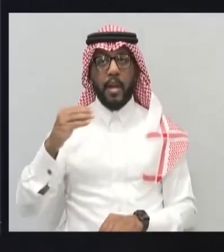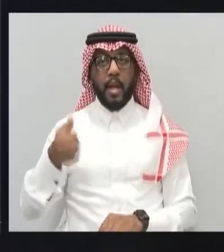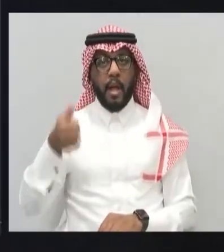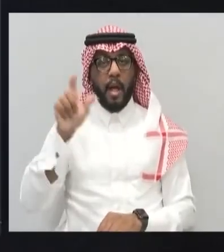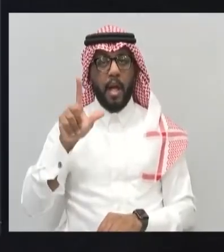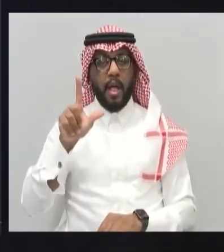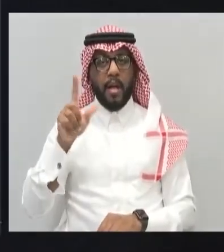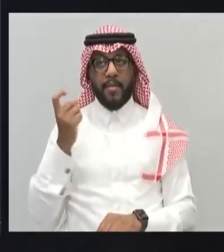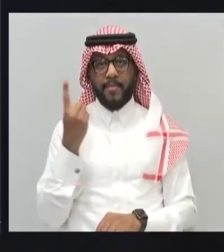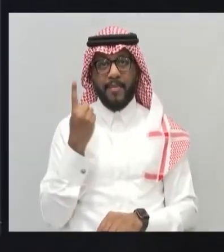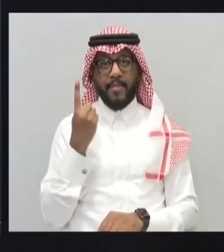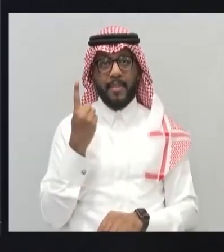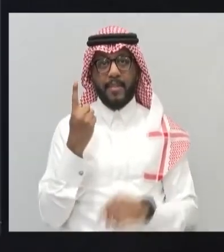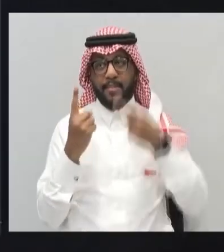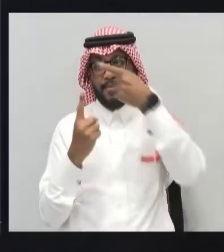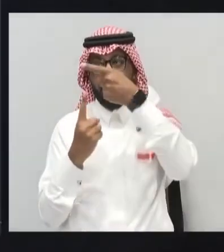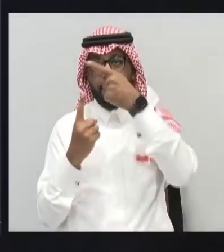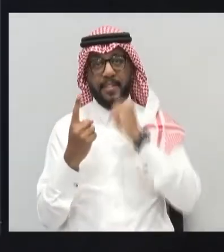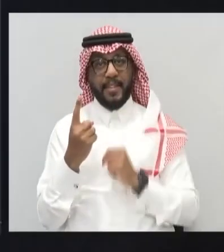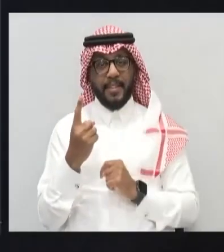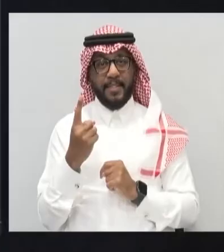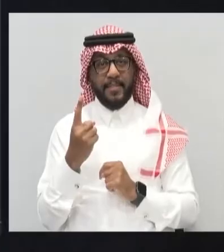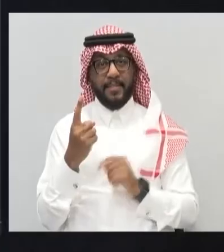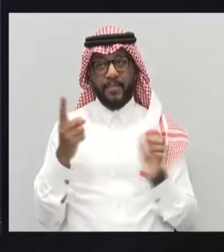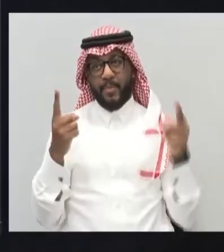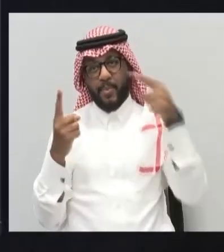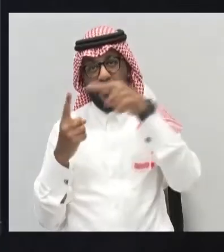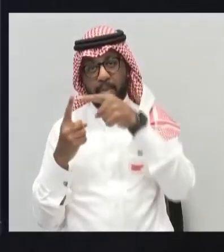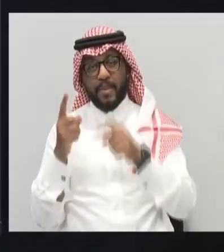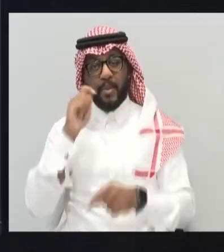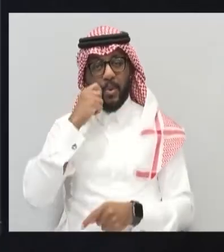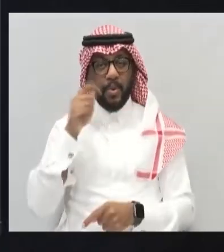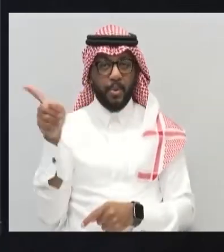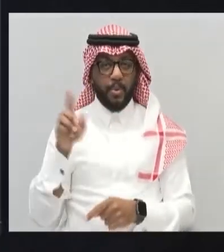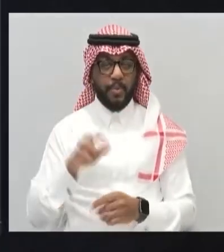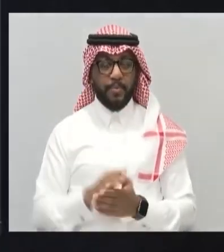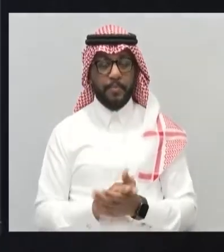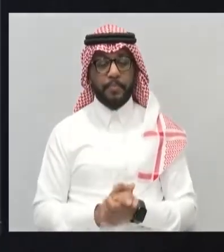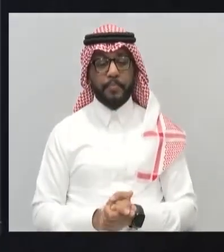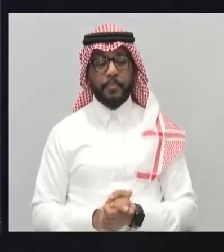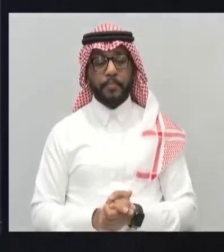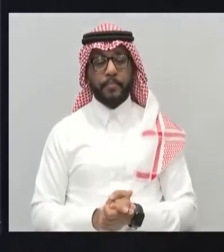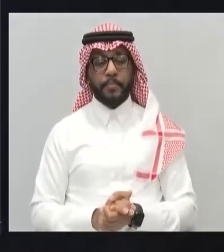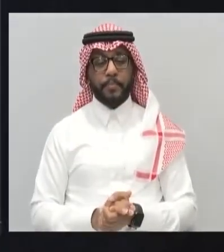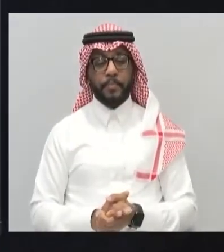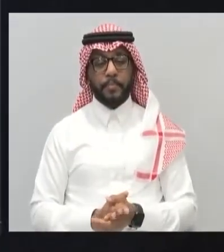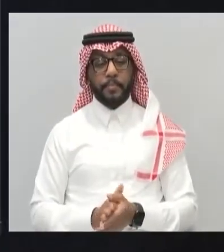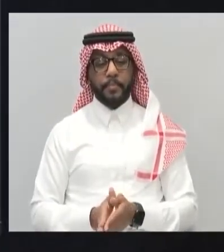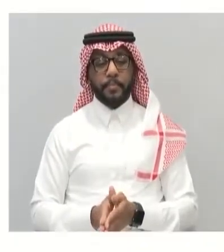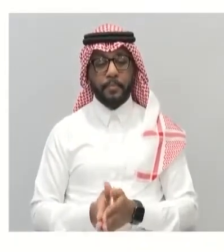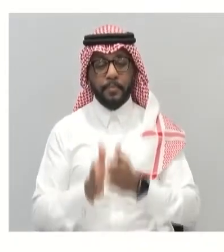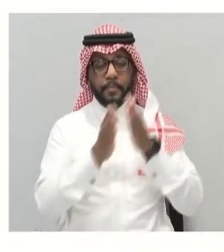وجاءت منصوبه وع نصبه الفتحه الظاهره وصاحب الحال وجدنا انه الضمير الذي في نفس